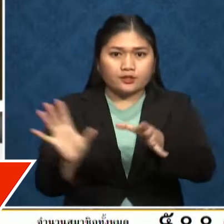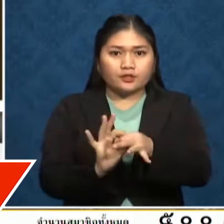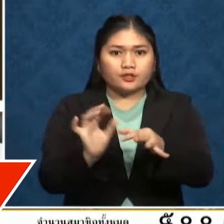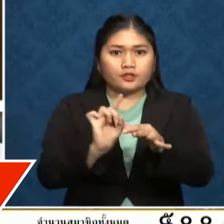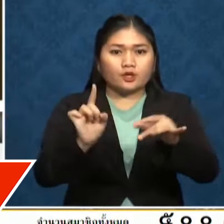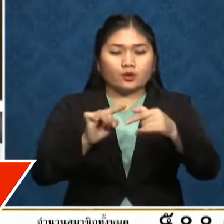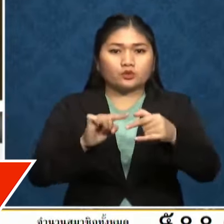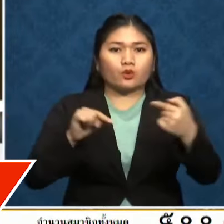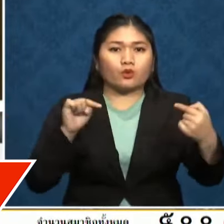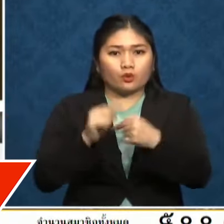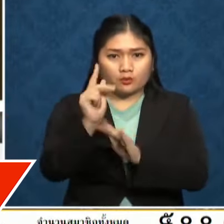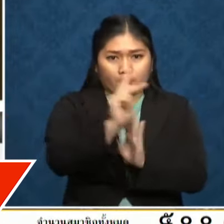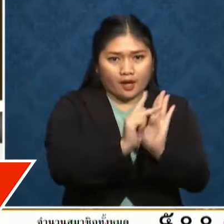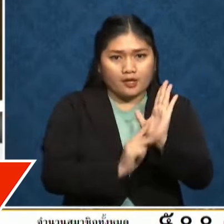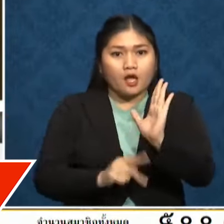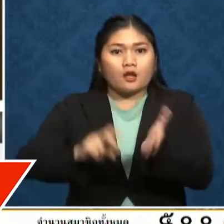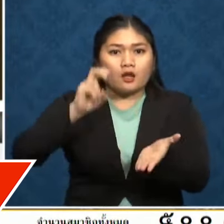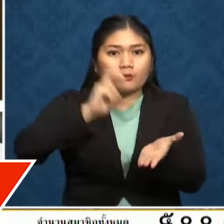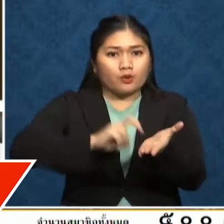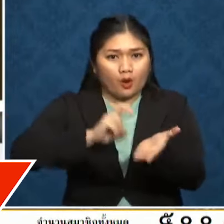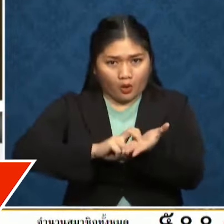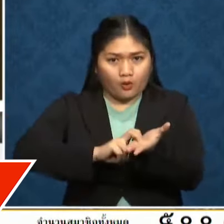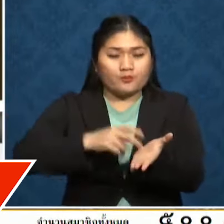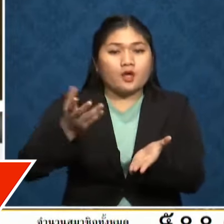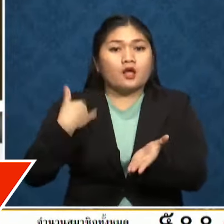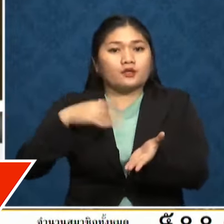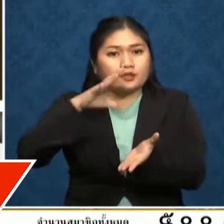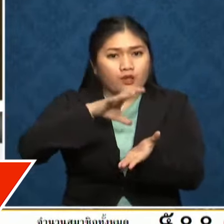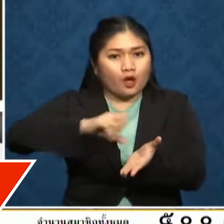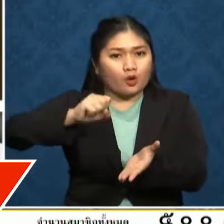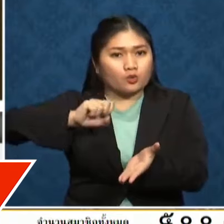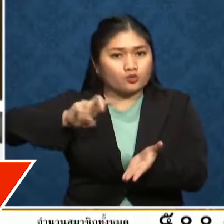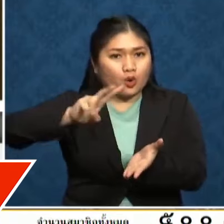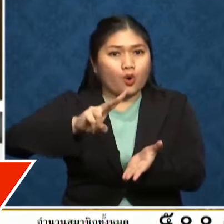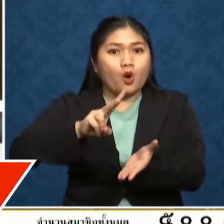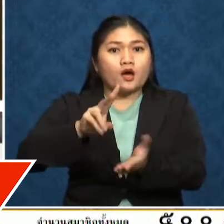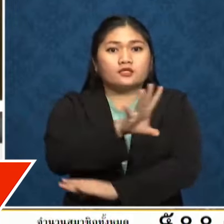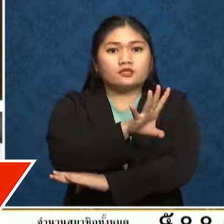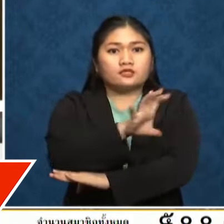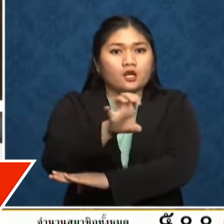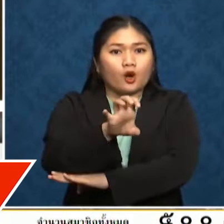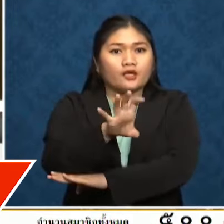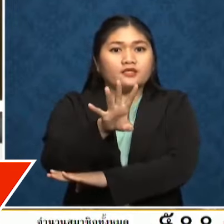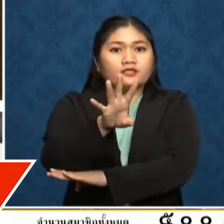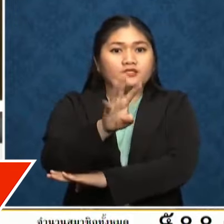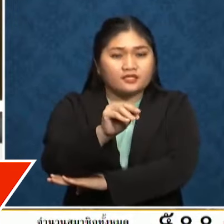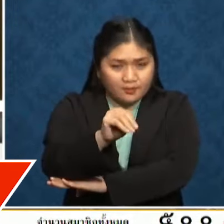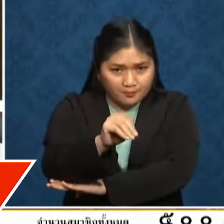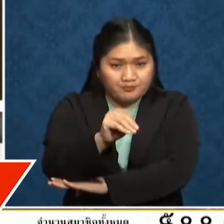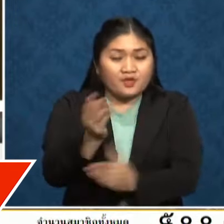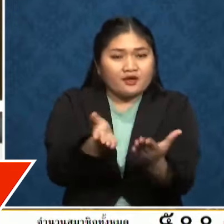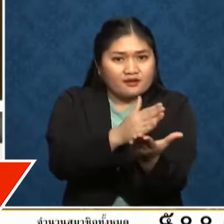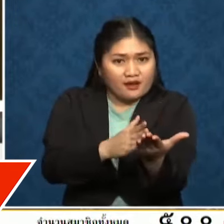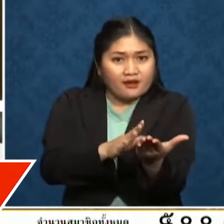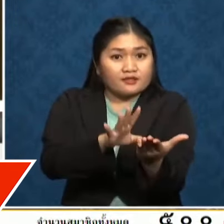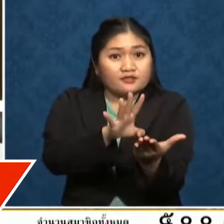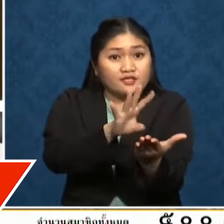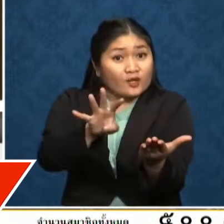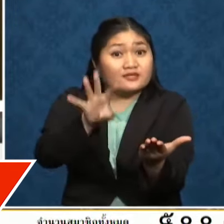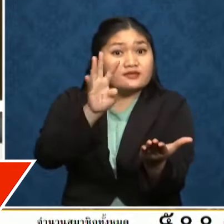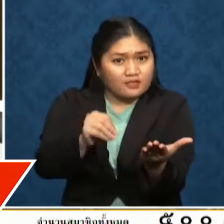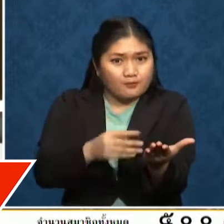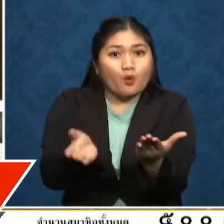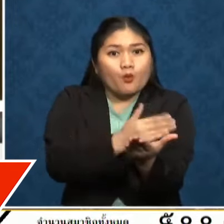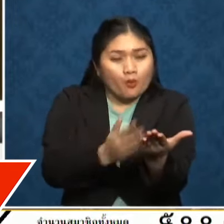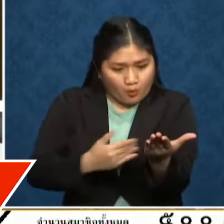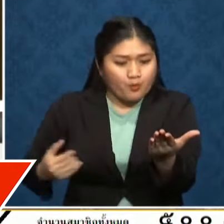เกื้กับเรื่องของกฎหมายรับรองเพศออกมาทั้หมด 440 หน้าผมเชื่อมั่นครัท่ประทานอยู่ใ